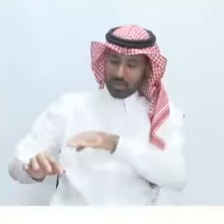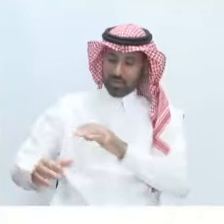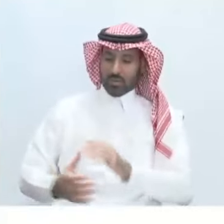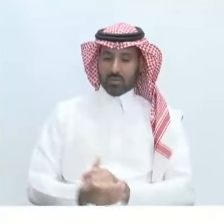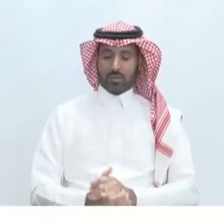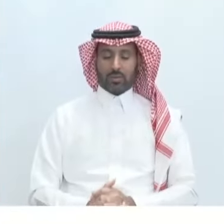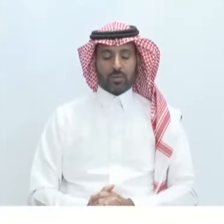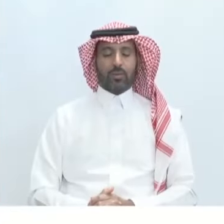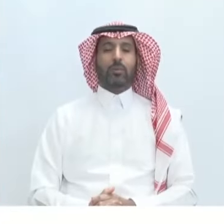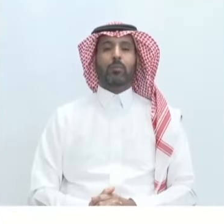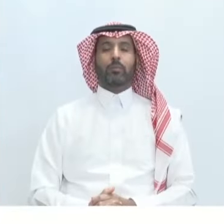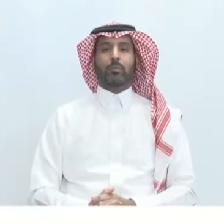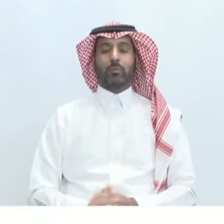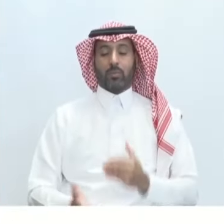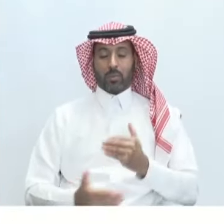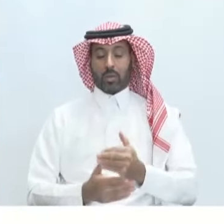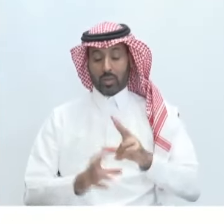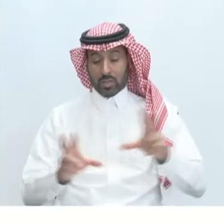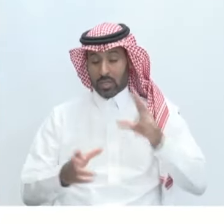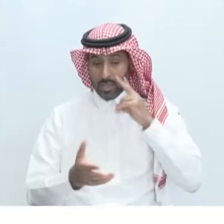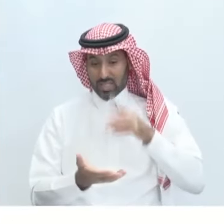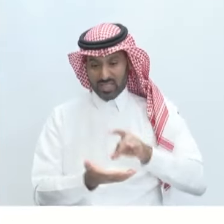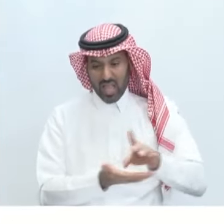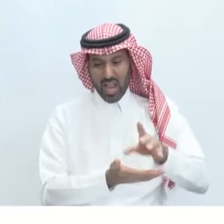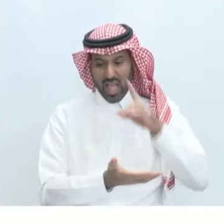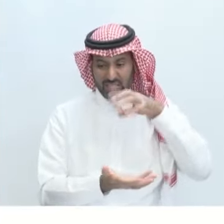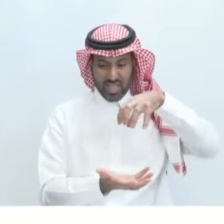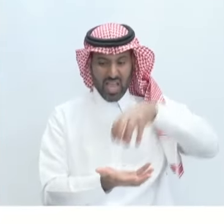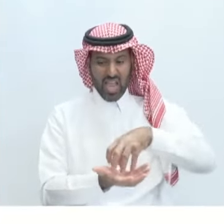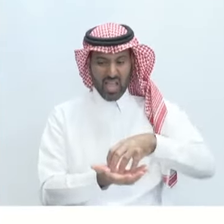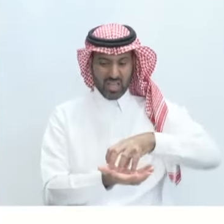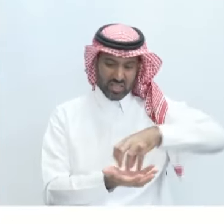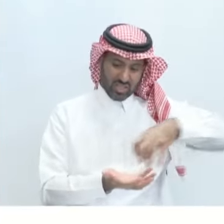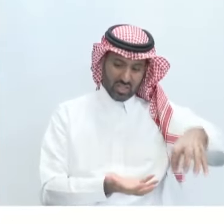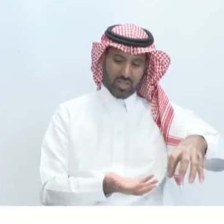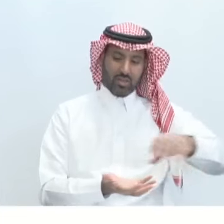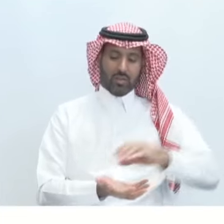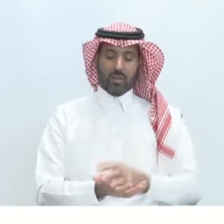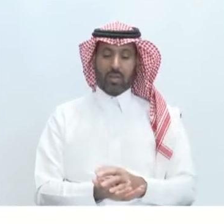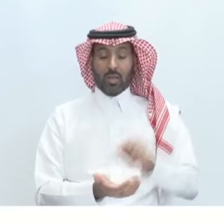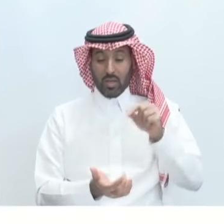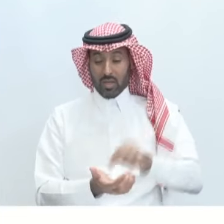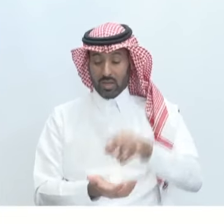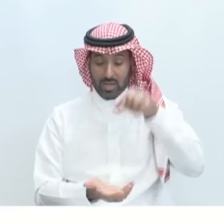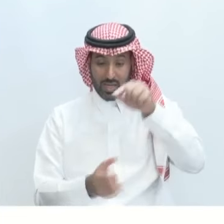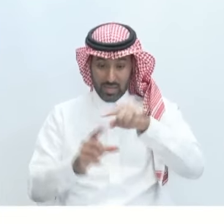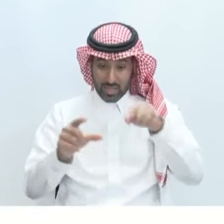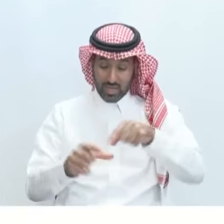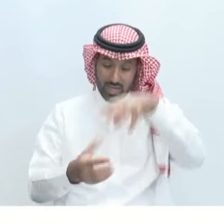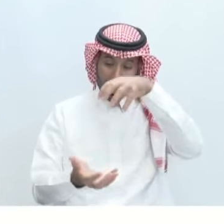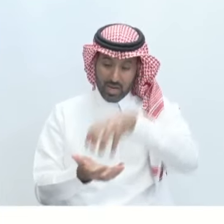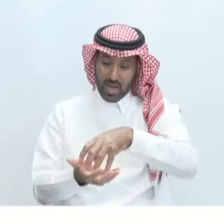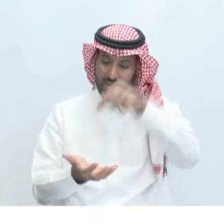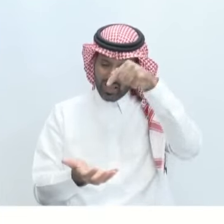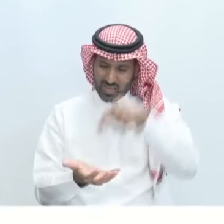اكتشافه اذا التطبيق العملي لازاله عائق اولا ننقر على العائق ثم